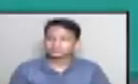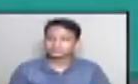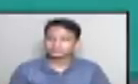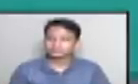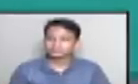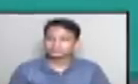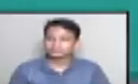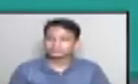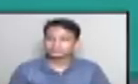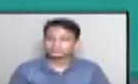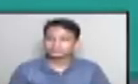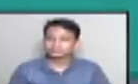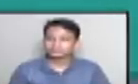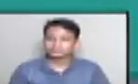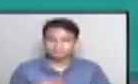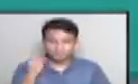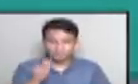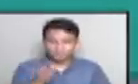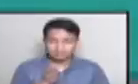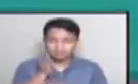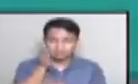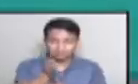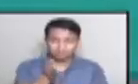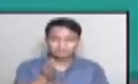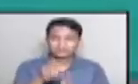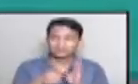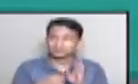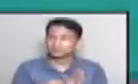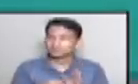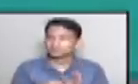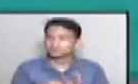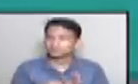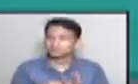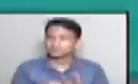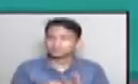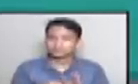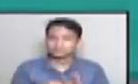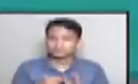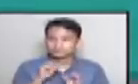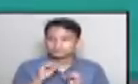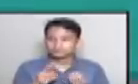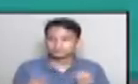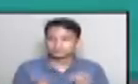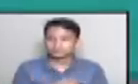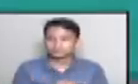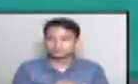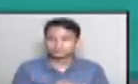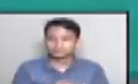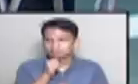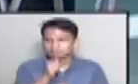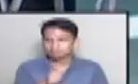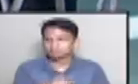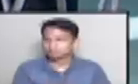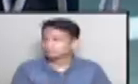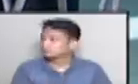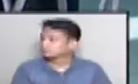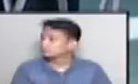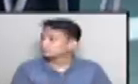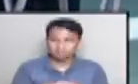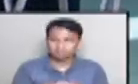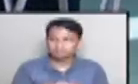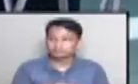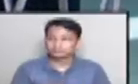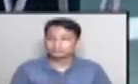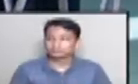oras. Pupunta po doon sa... Wala po itong termination. Wala po ito. Binabaliwala nila kasi na-on-air na sila, eh,